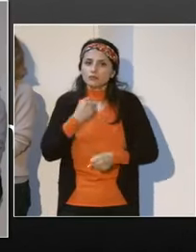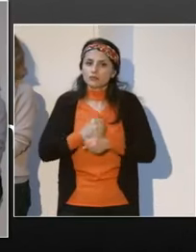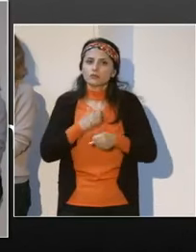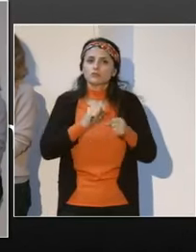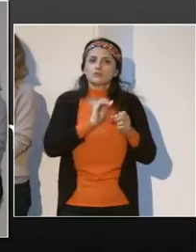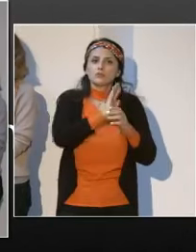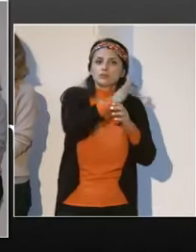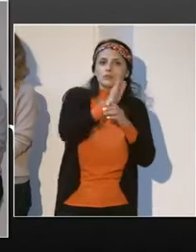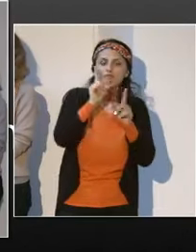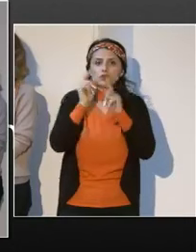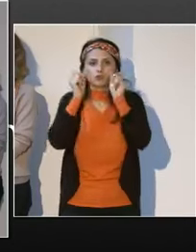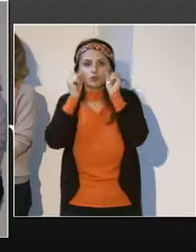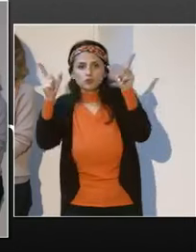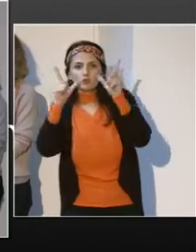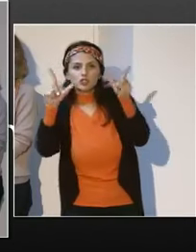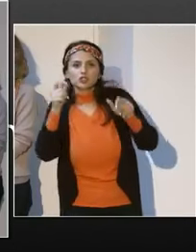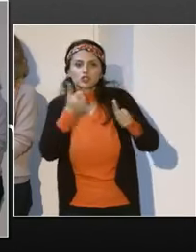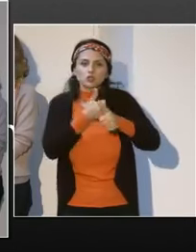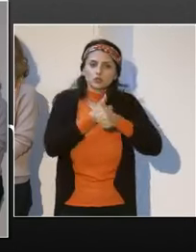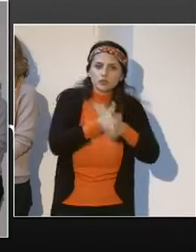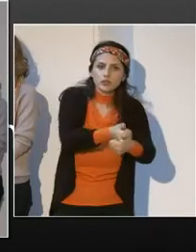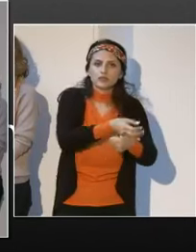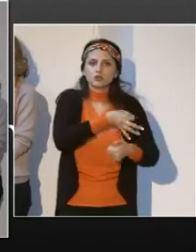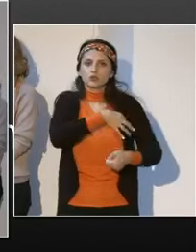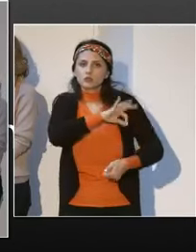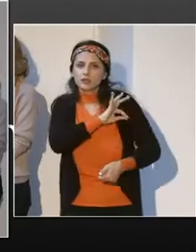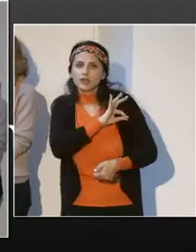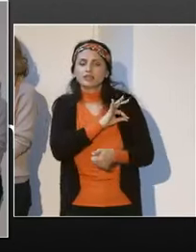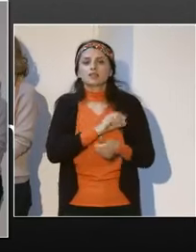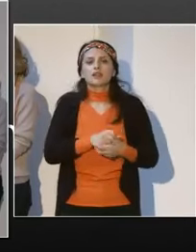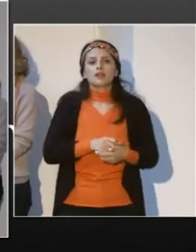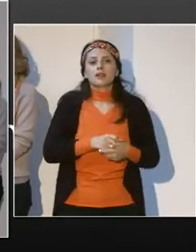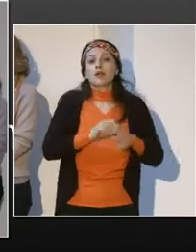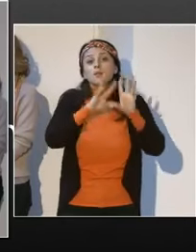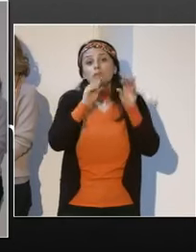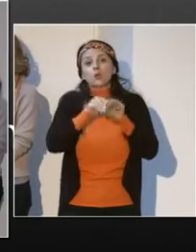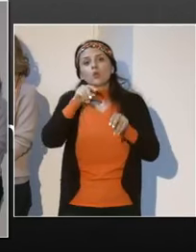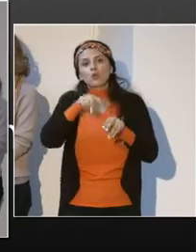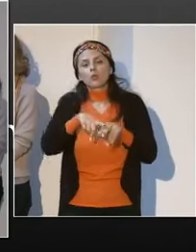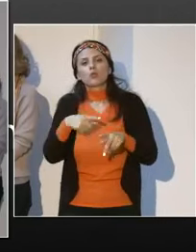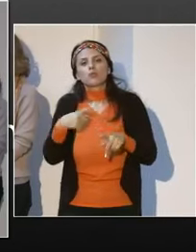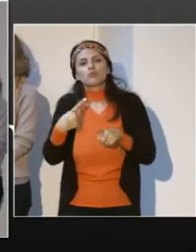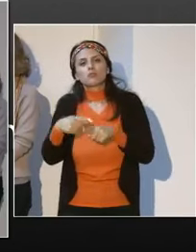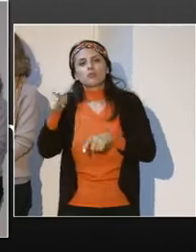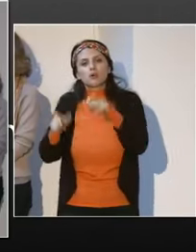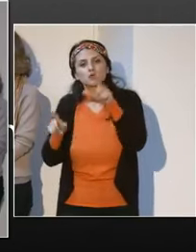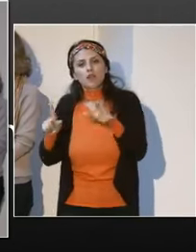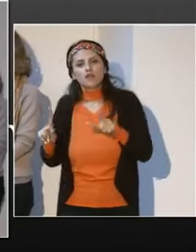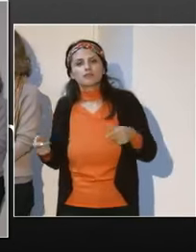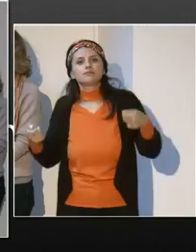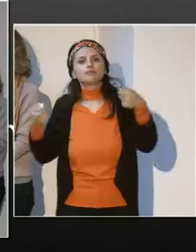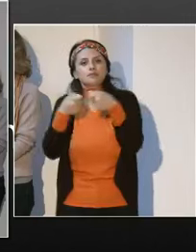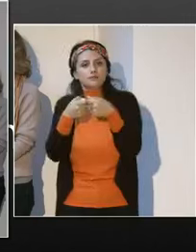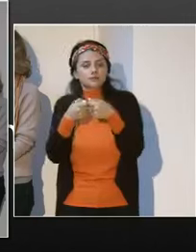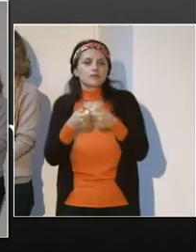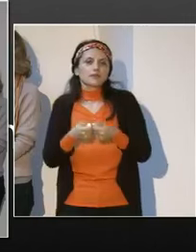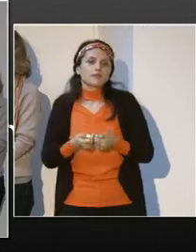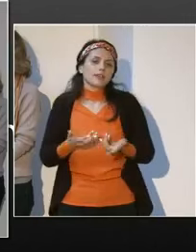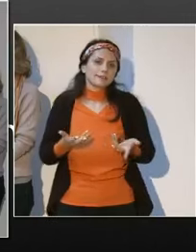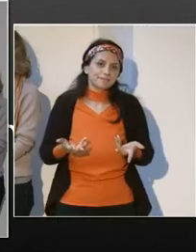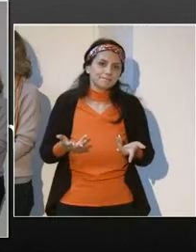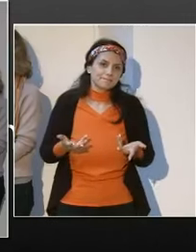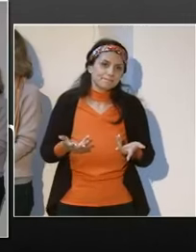teren și face monitorizări inopinate împreună cu societatea civilă care Din păcate